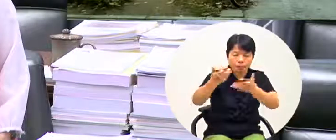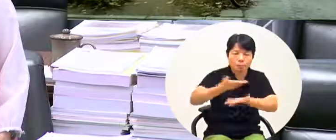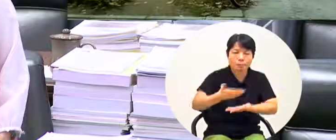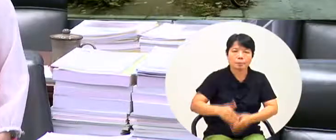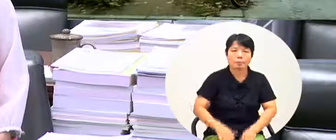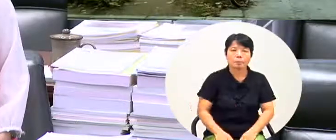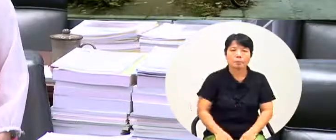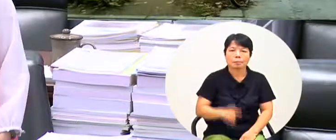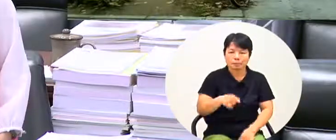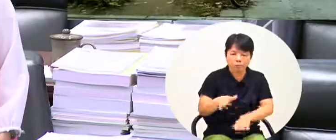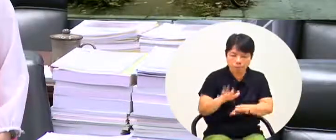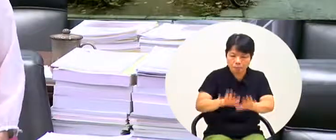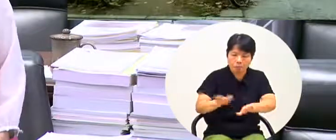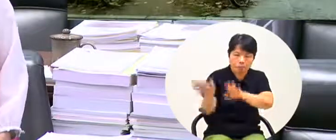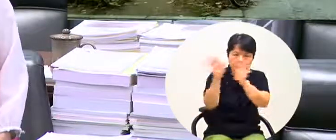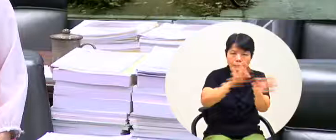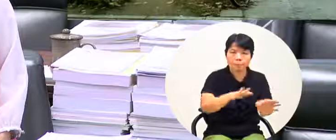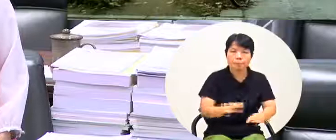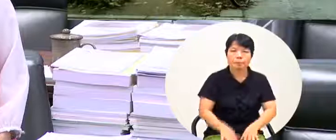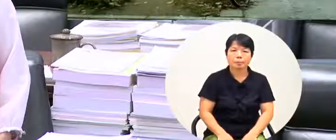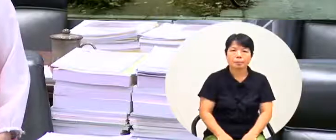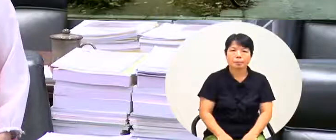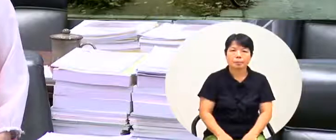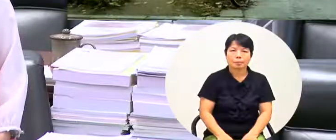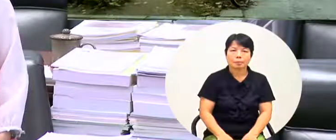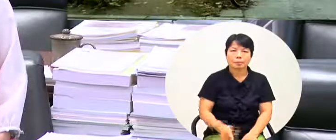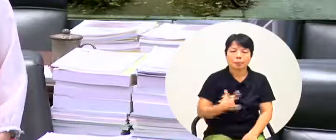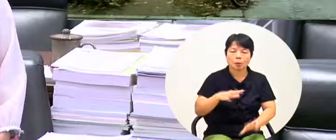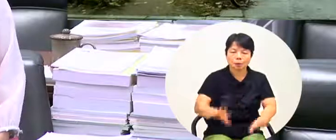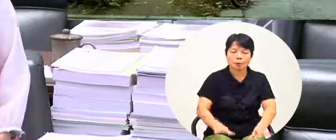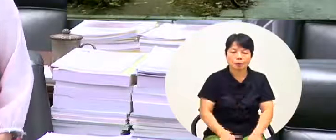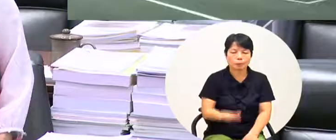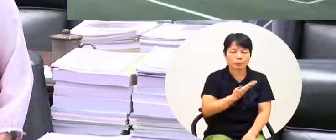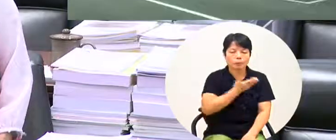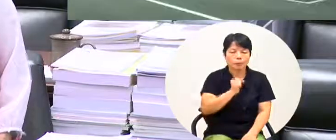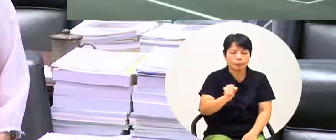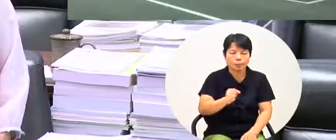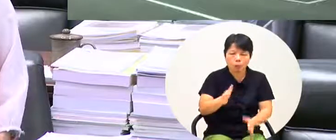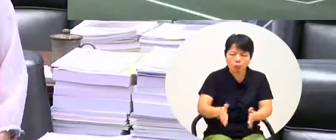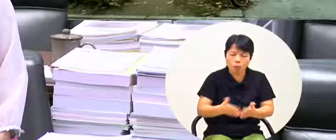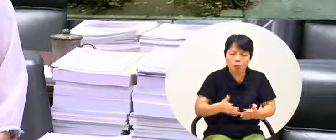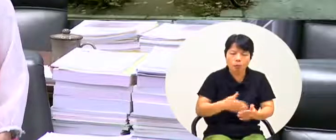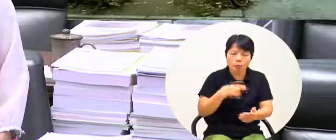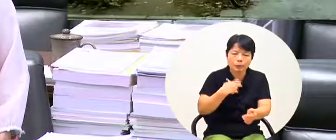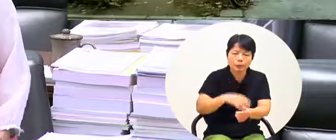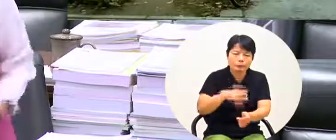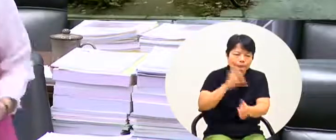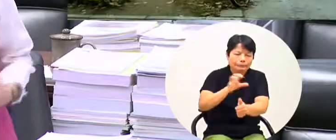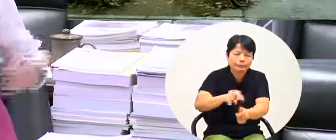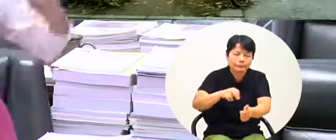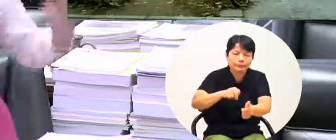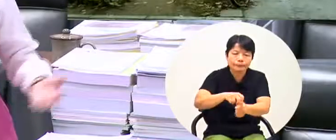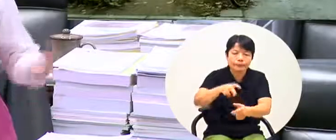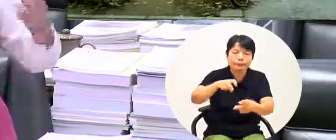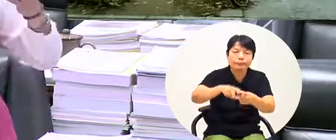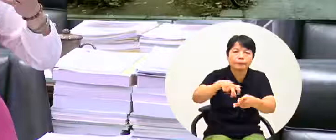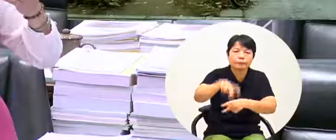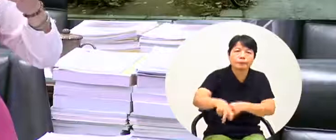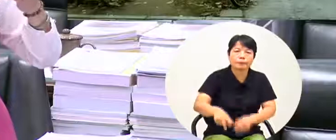况，那其实我已经不忍心在苛责养工处，说为什么每次这个绿篱都照顾不好。坦白讲，你要叫他们那